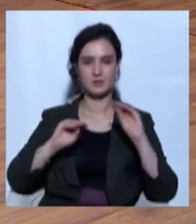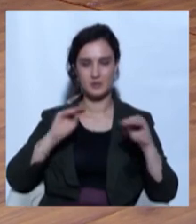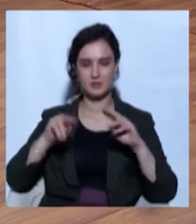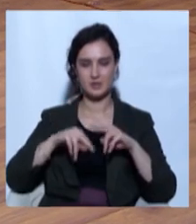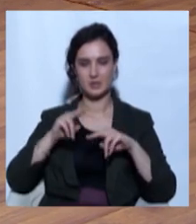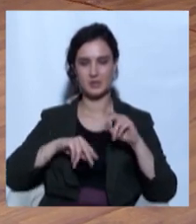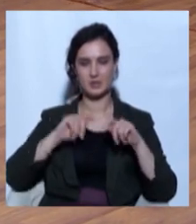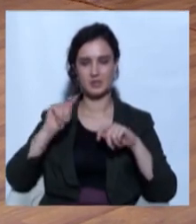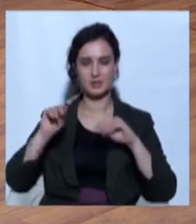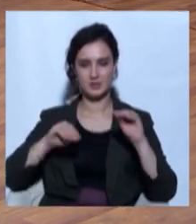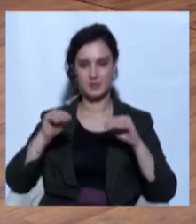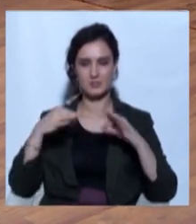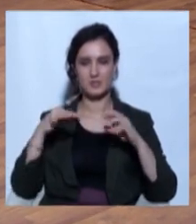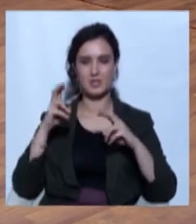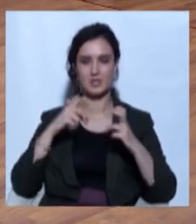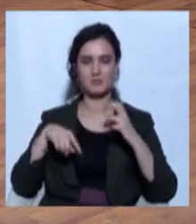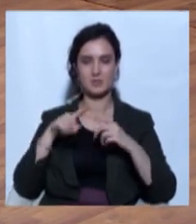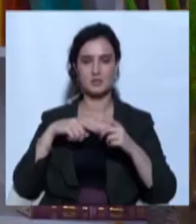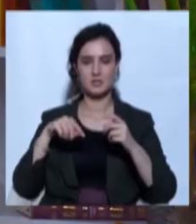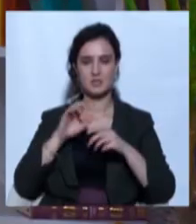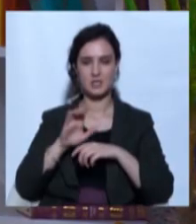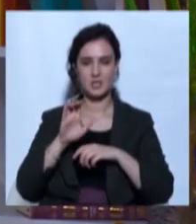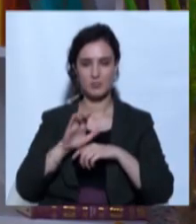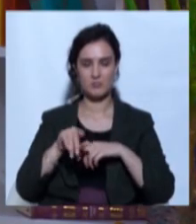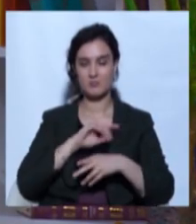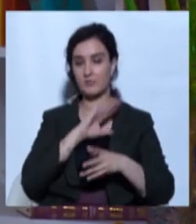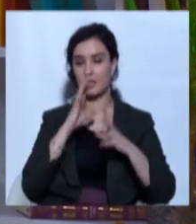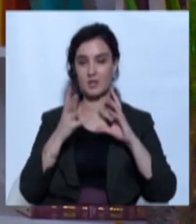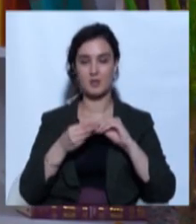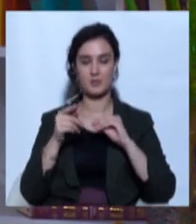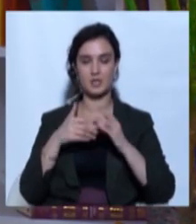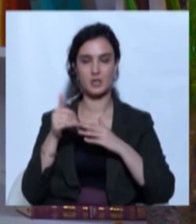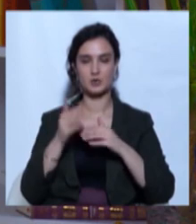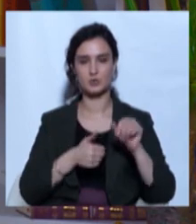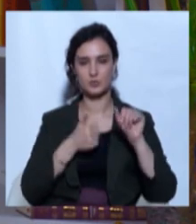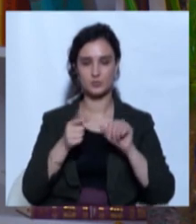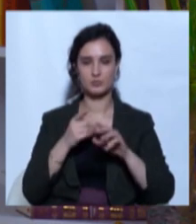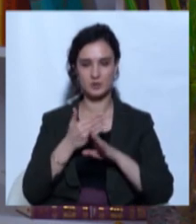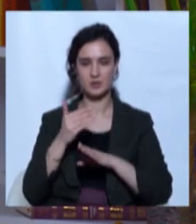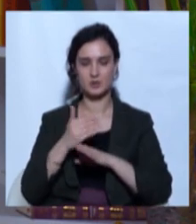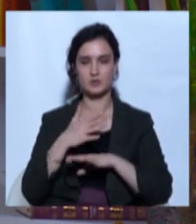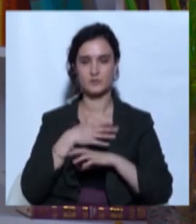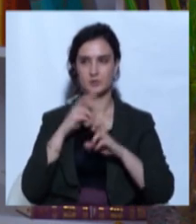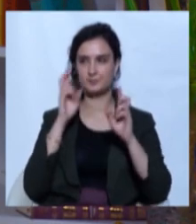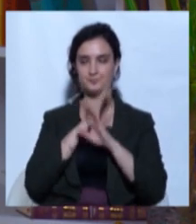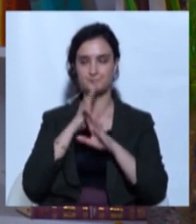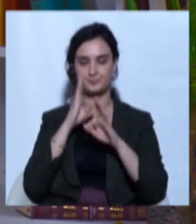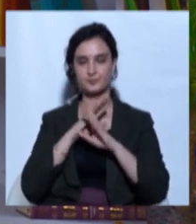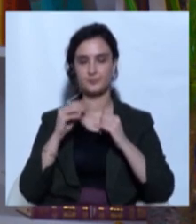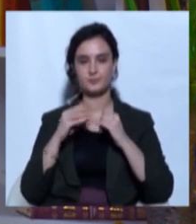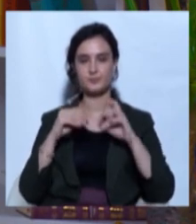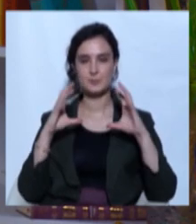გაჩენამ, მანქანების წარმოებამ, ამან ყველაფერმა ხელი შეუწყო იმას, რომ ნელ-ნელა ჩვენი ეკოლოგიური, ჩვენი